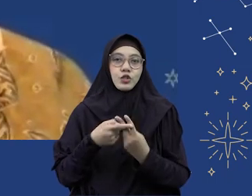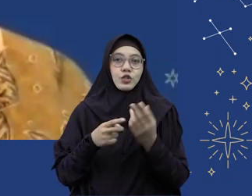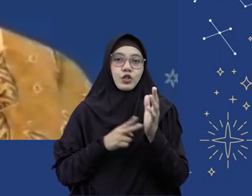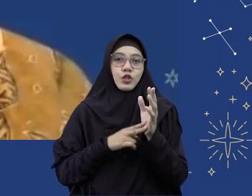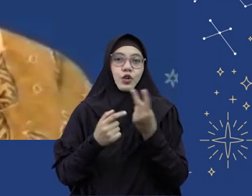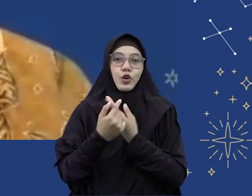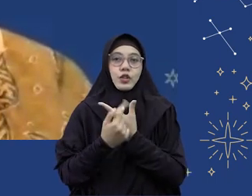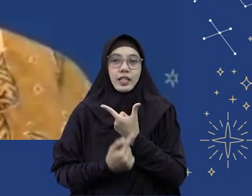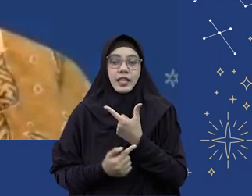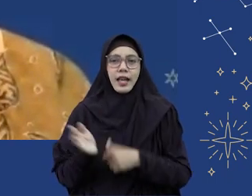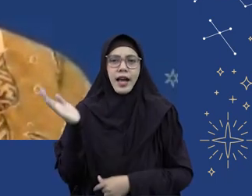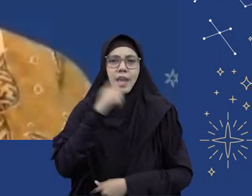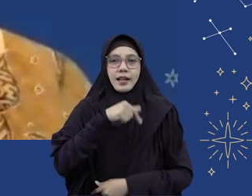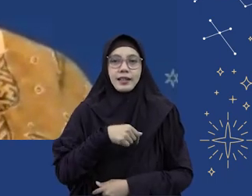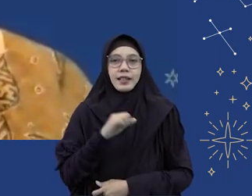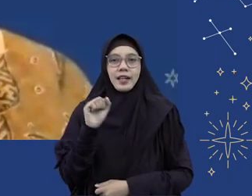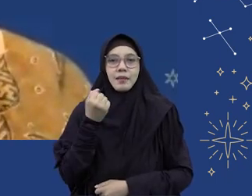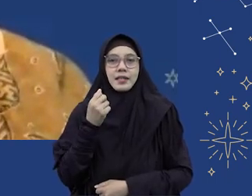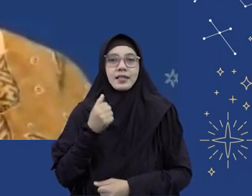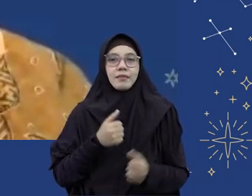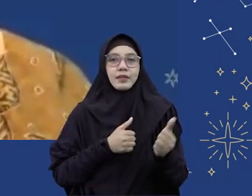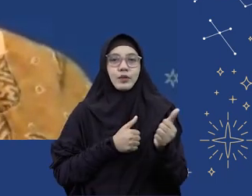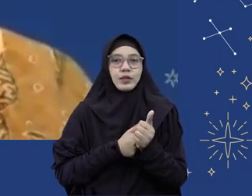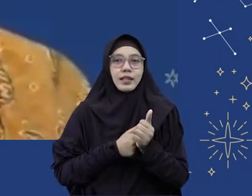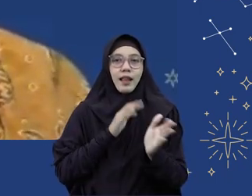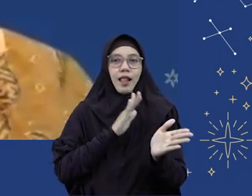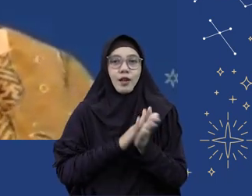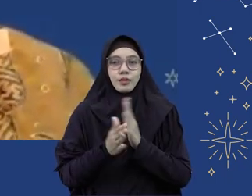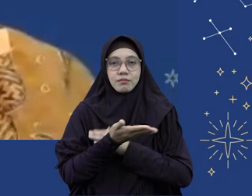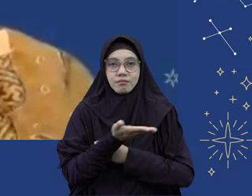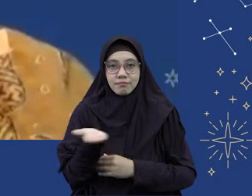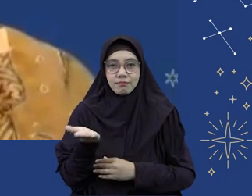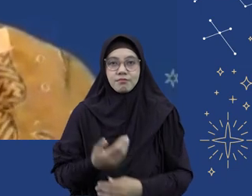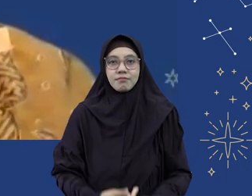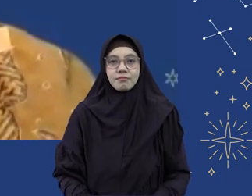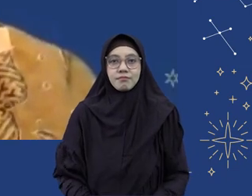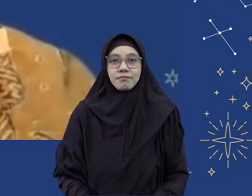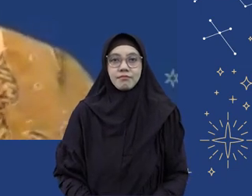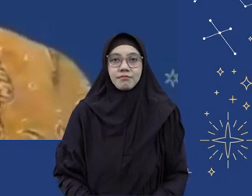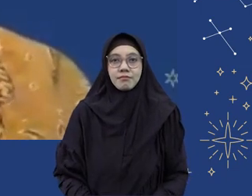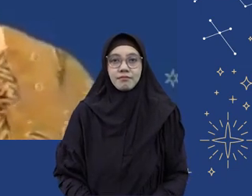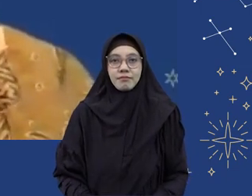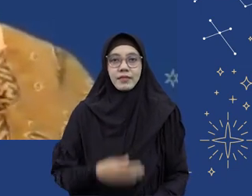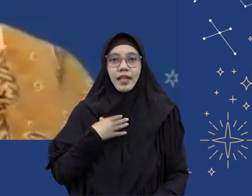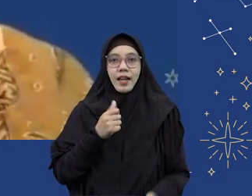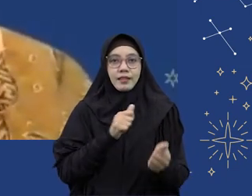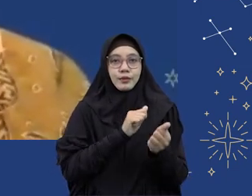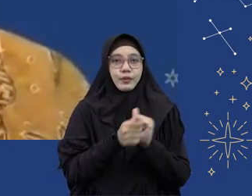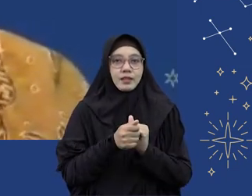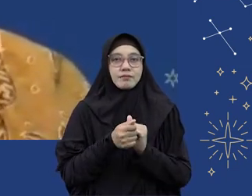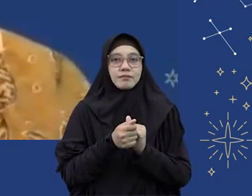yang hari ini tidak bisa memberikan sambutan secara langsung kepada Bapak Ibu sekalian dan saya ditugaskan untuk